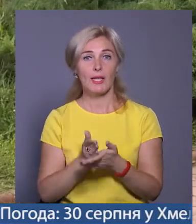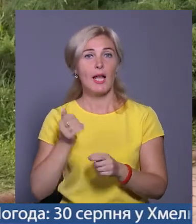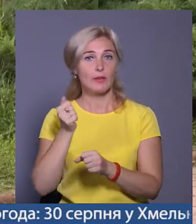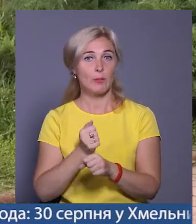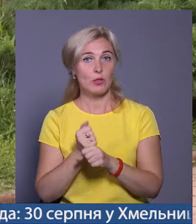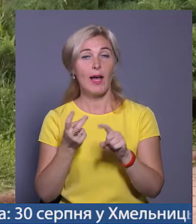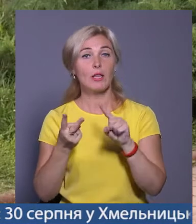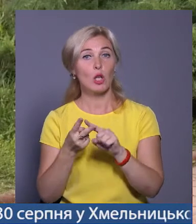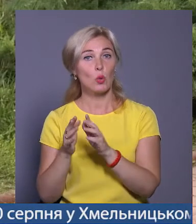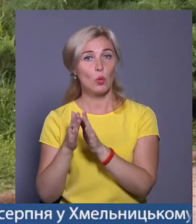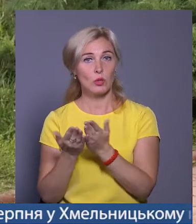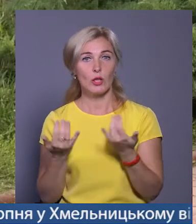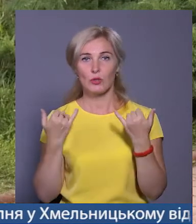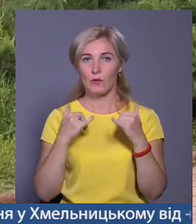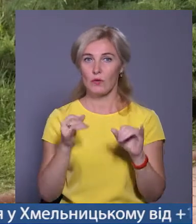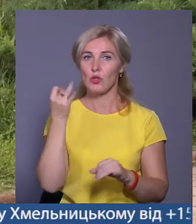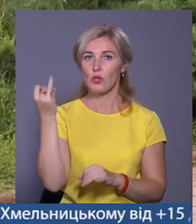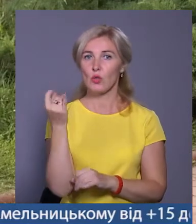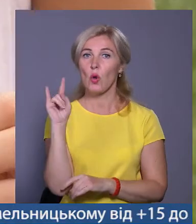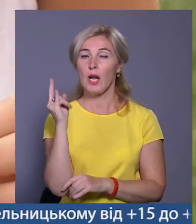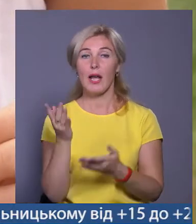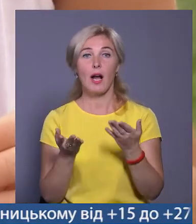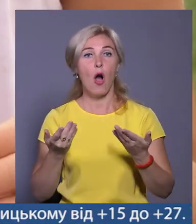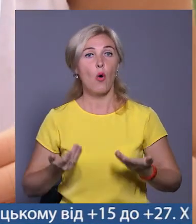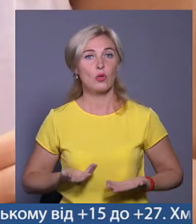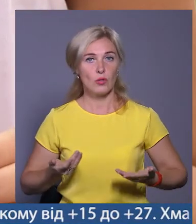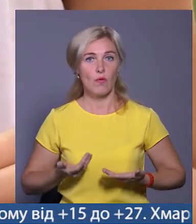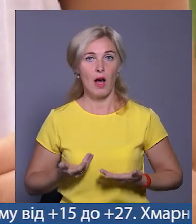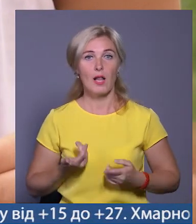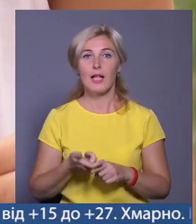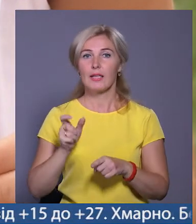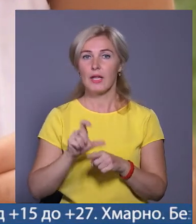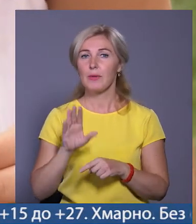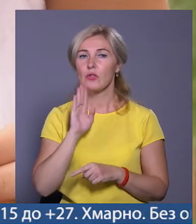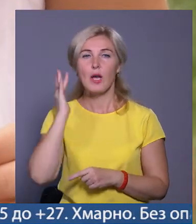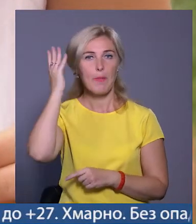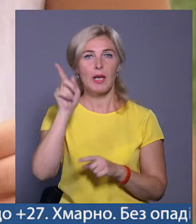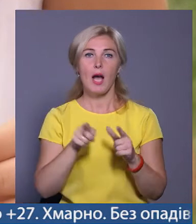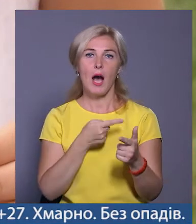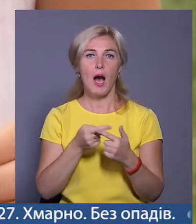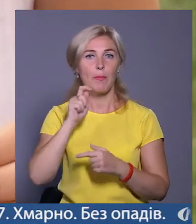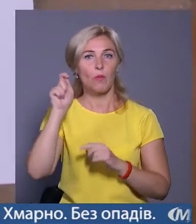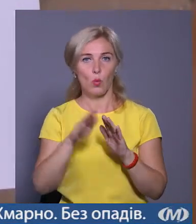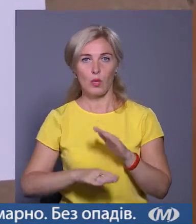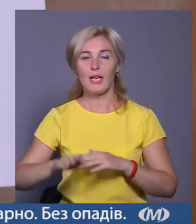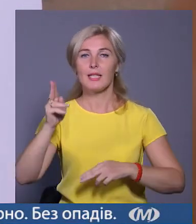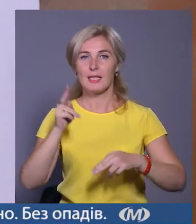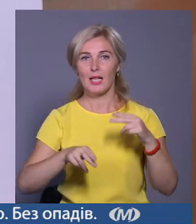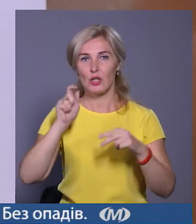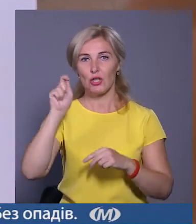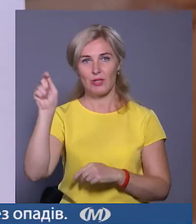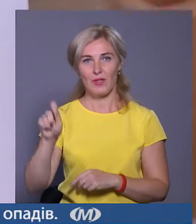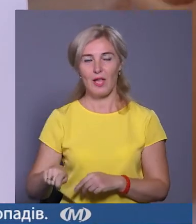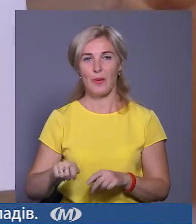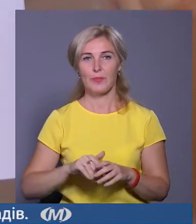і на 2 книгу – дивовижні історії ляльки, яка оживала. Але найбільше дівчинка мріє, аби в Україні закінчилася війна. Ірина